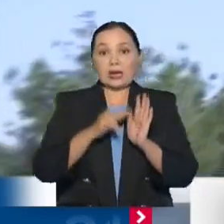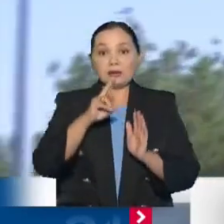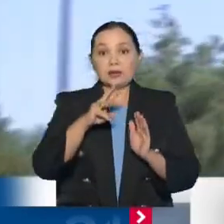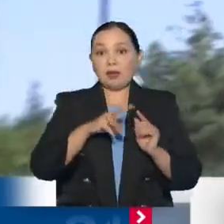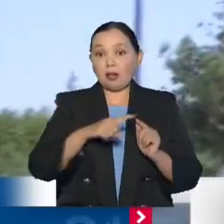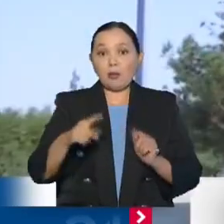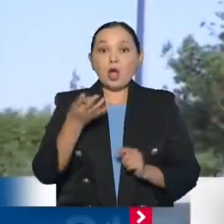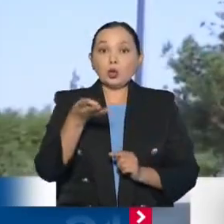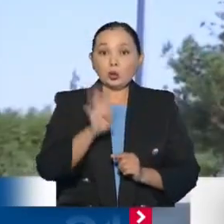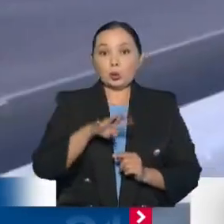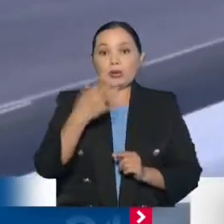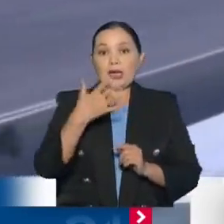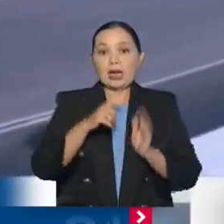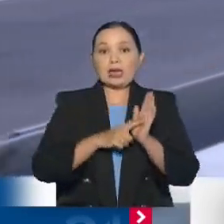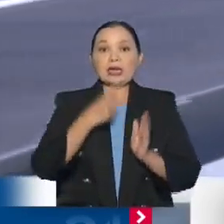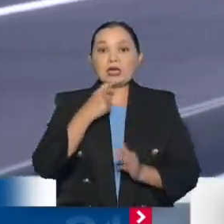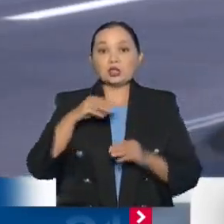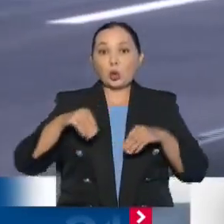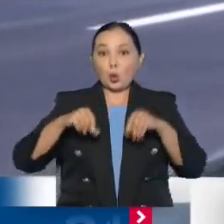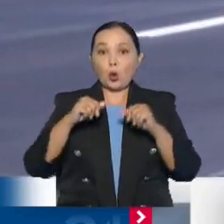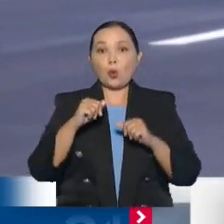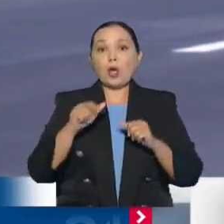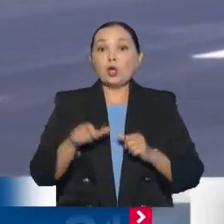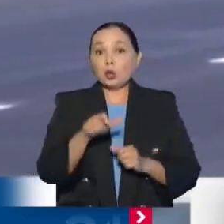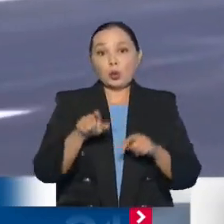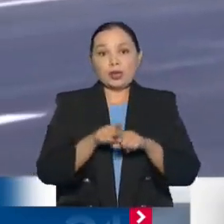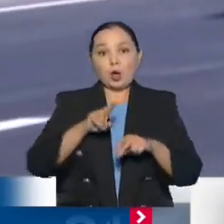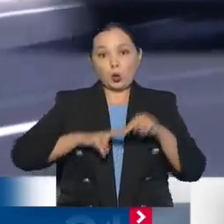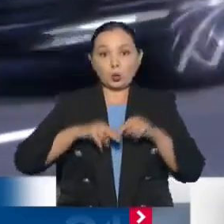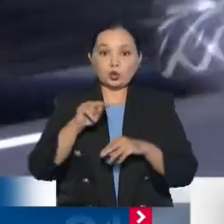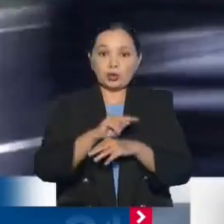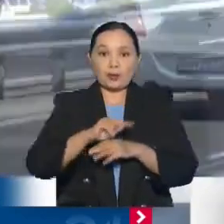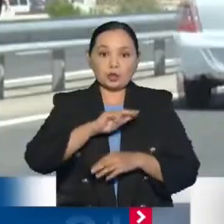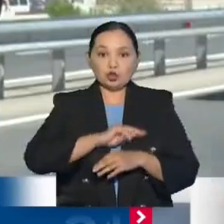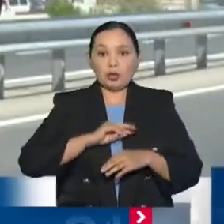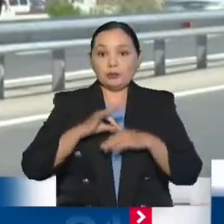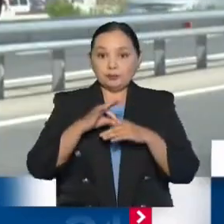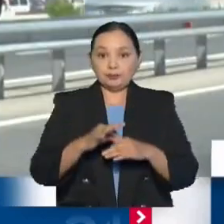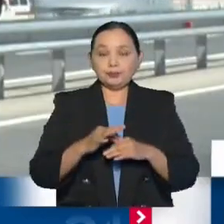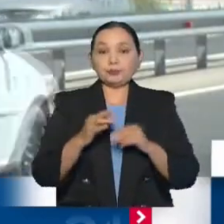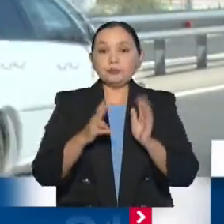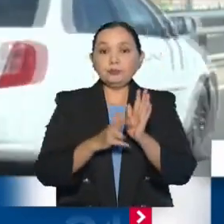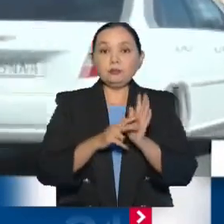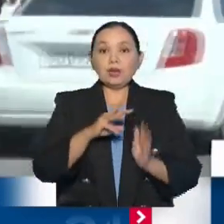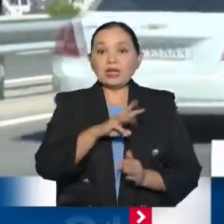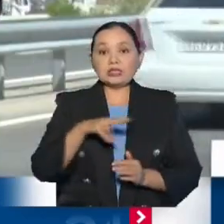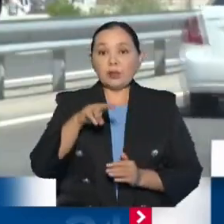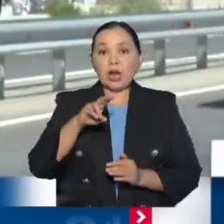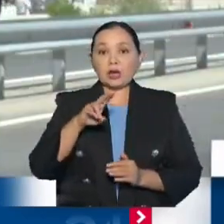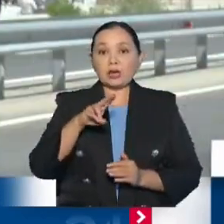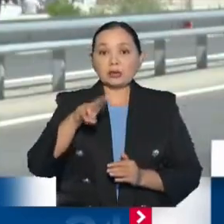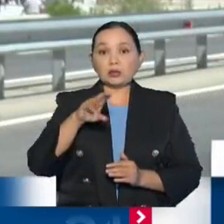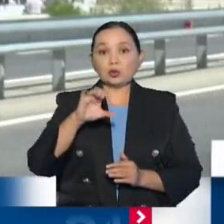bo'lgan 4B57 Qizilqum halqa yo'lida ham katta hajmdagi qurilish va ta'mirlash ishlari olib borildi. 8 milliard so'm mablag' ajratilib,